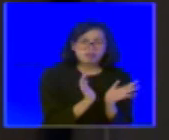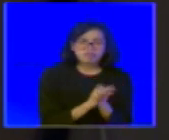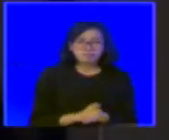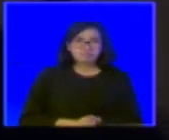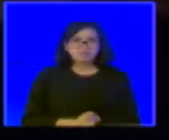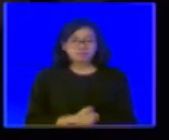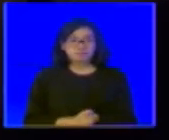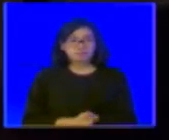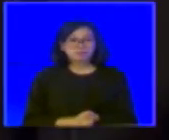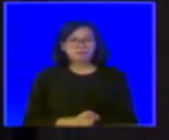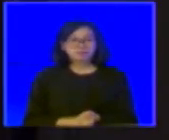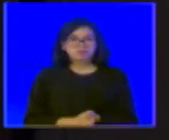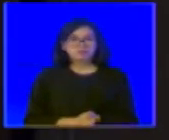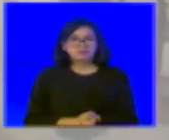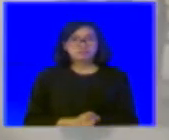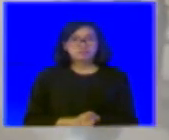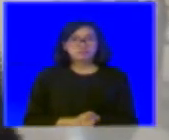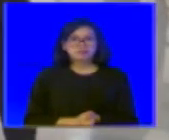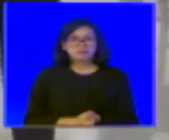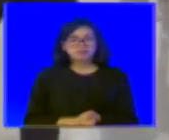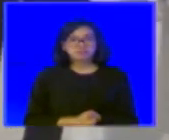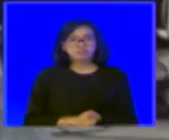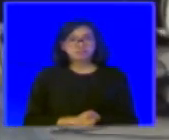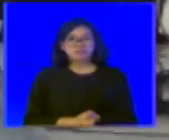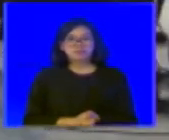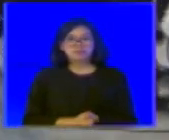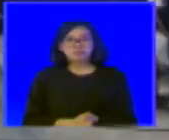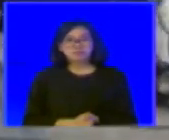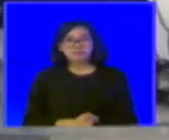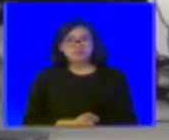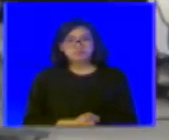Dari Jakarta, Sofyan Firdaus, iNews, melaporkan.